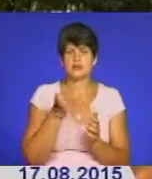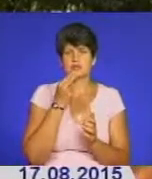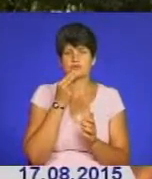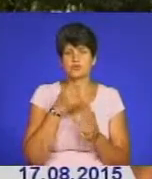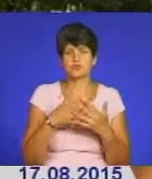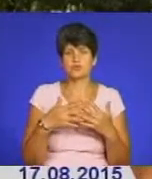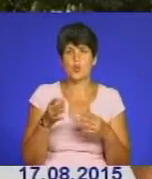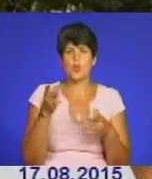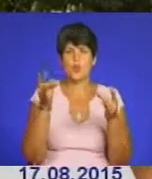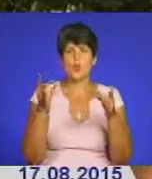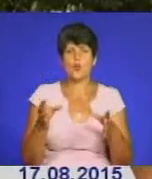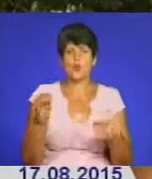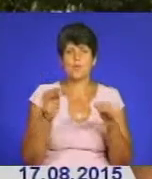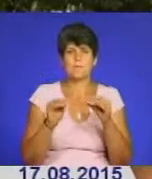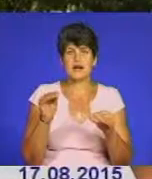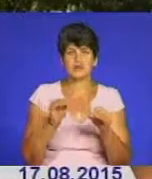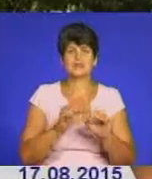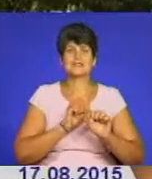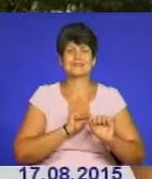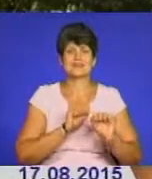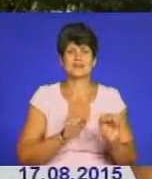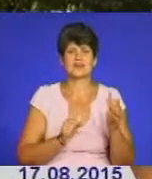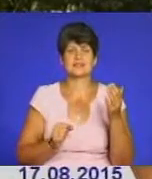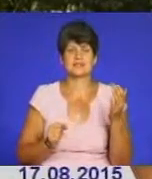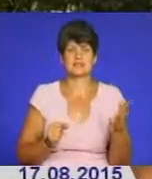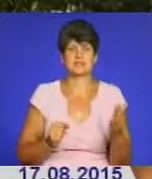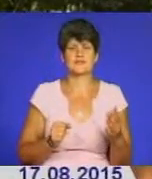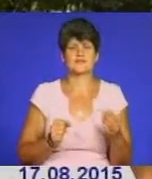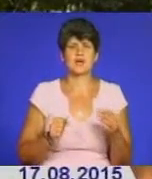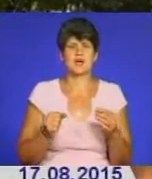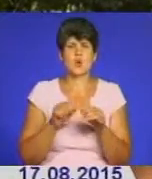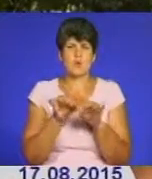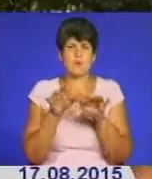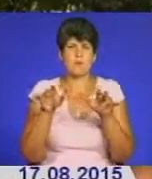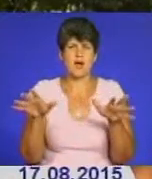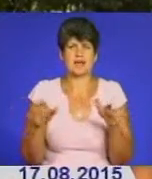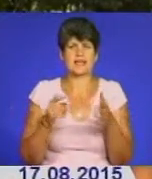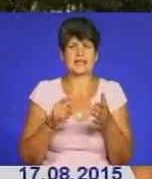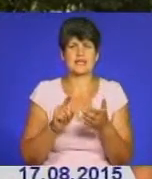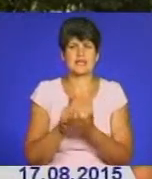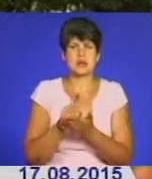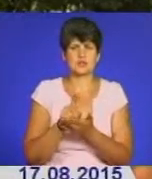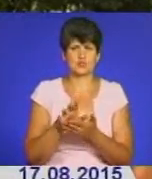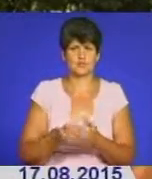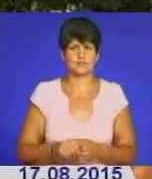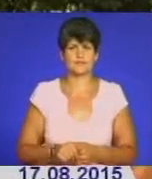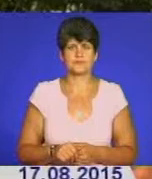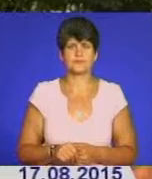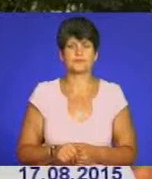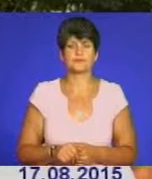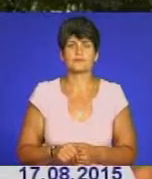продукти упакованими, тобто захищати їх від комах та гризунів.